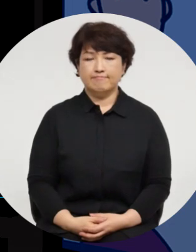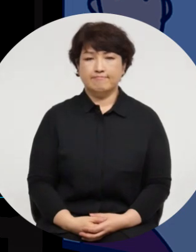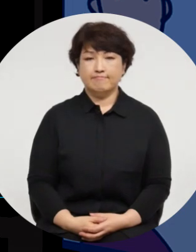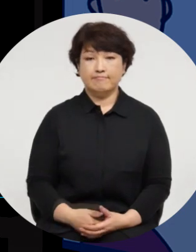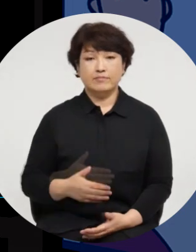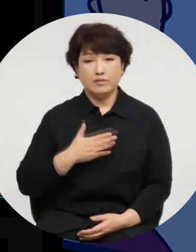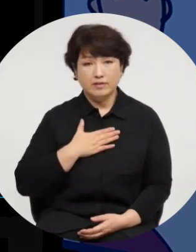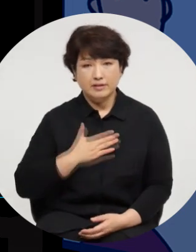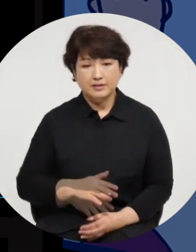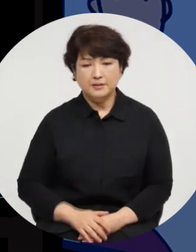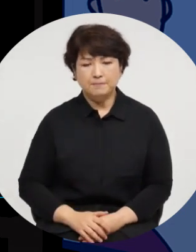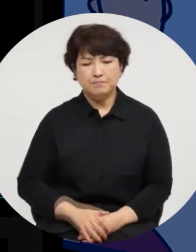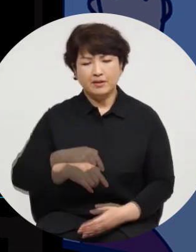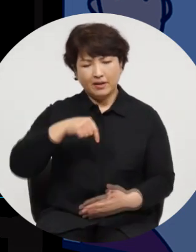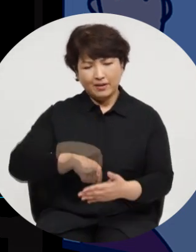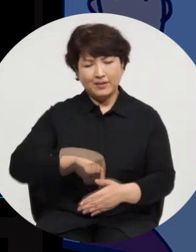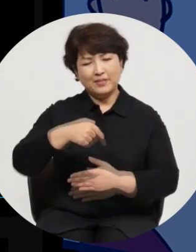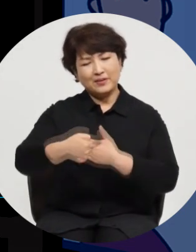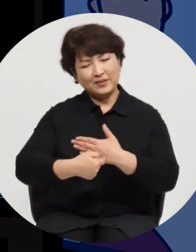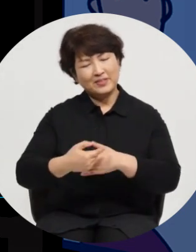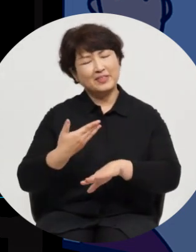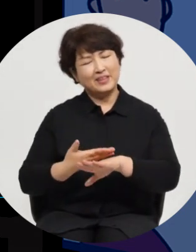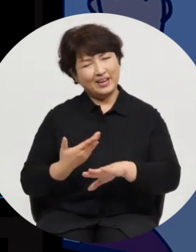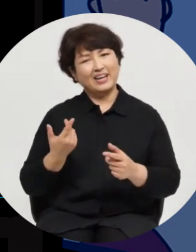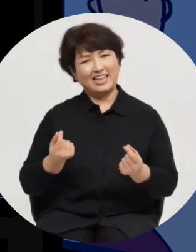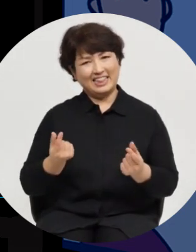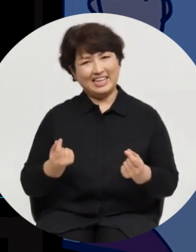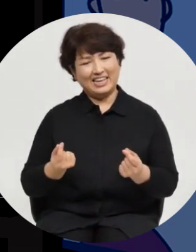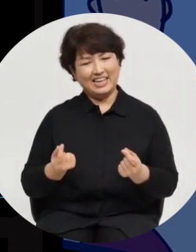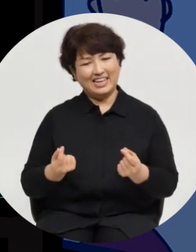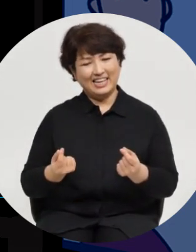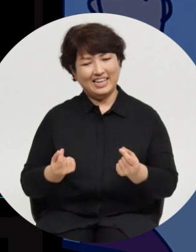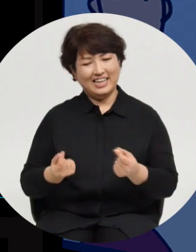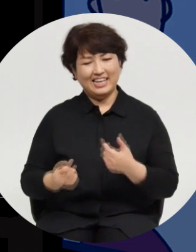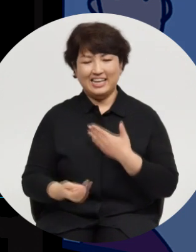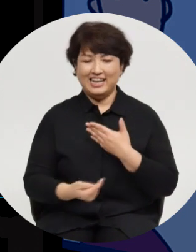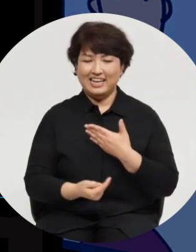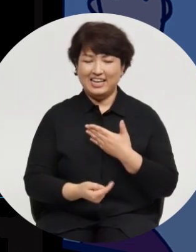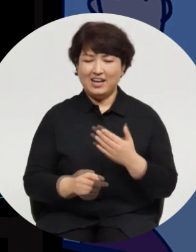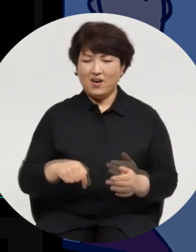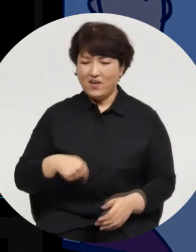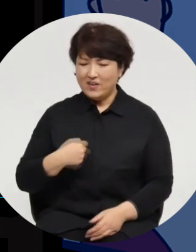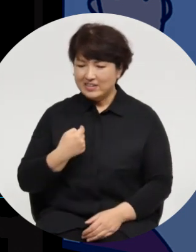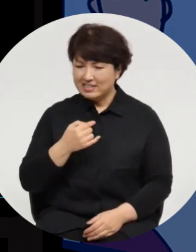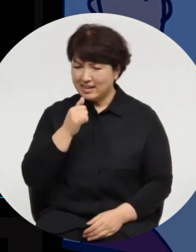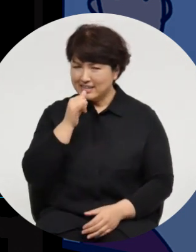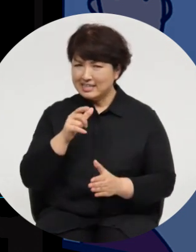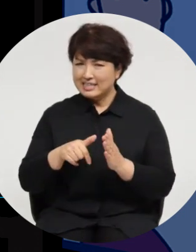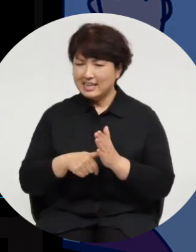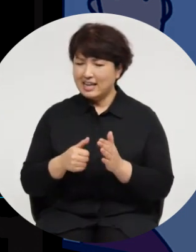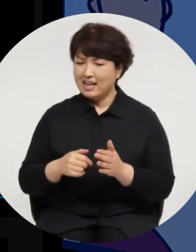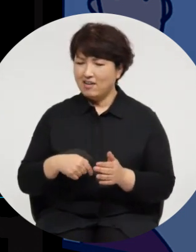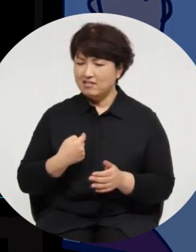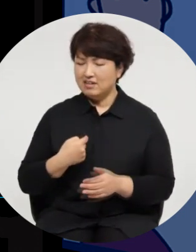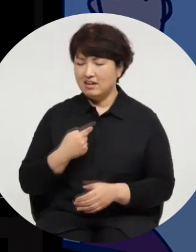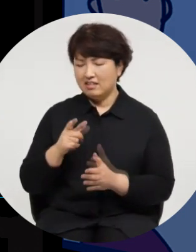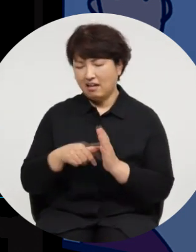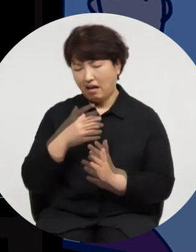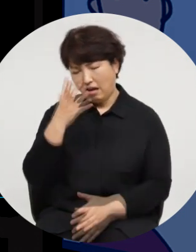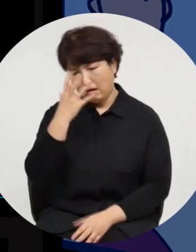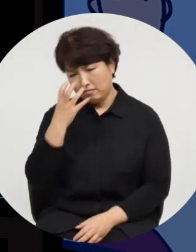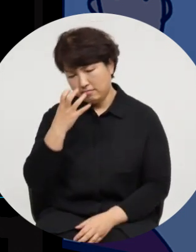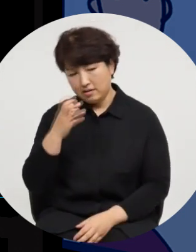전원 서 까 끝이 다른거 같아요 마마밥 1 서면 명확하게 하는데 혼자 쓰면 괜히 기분이 올 해